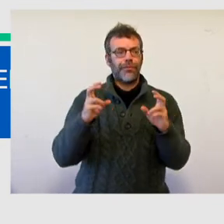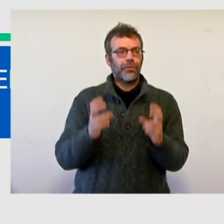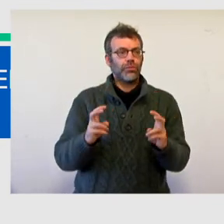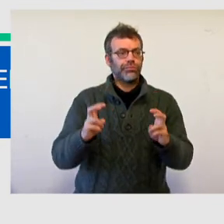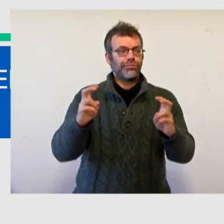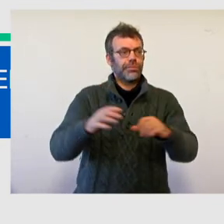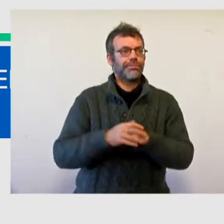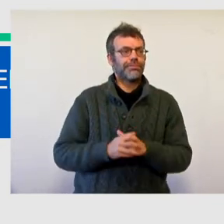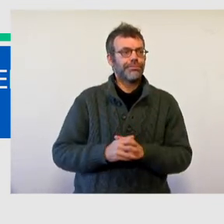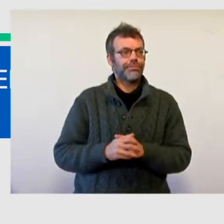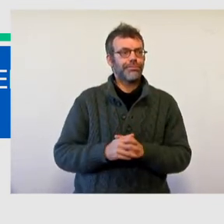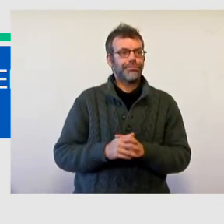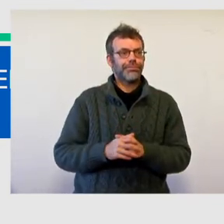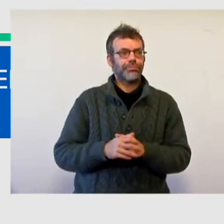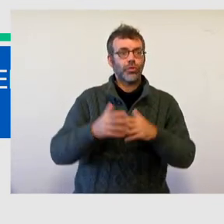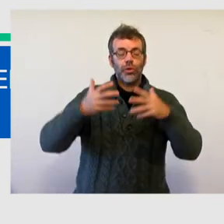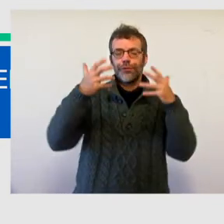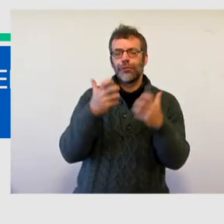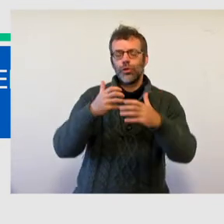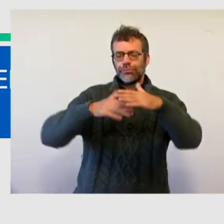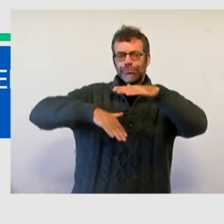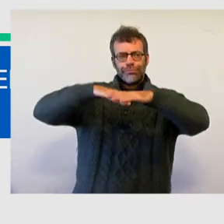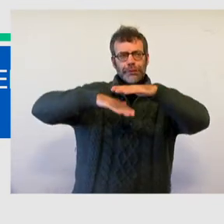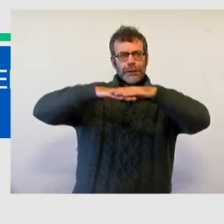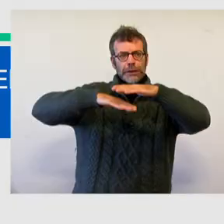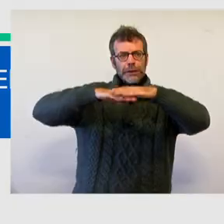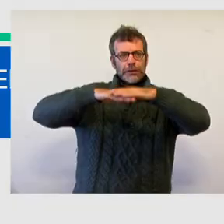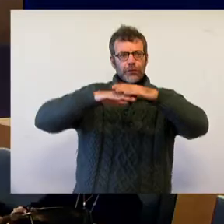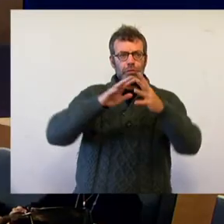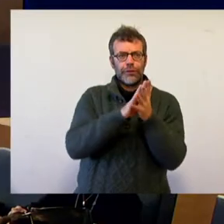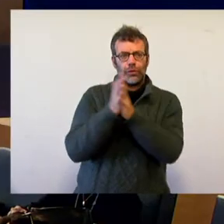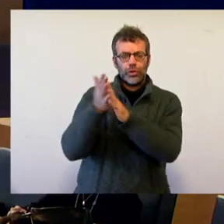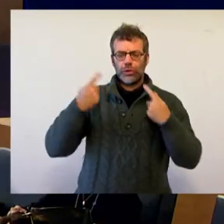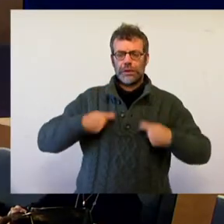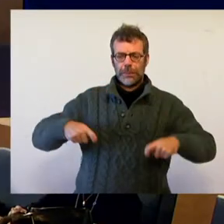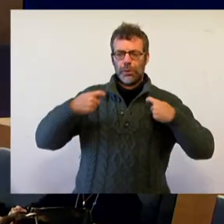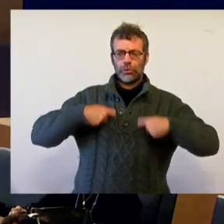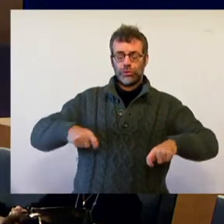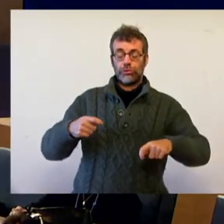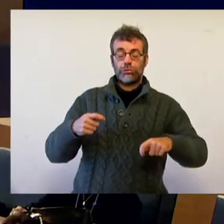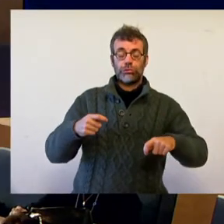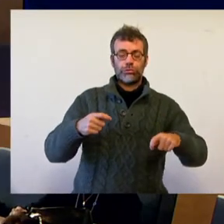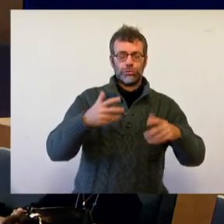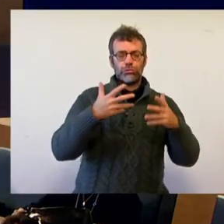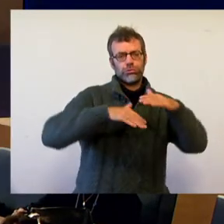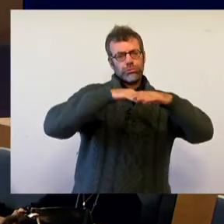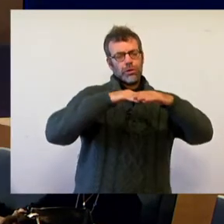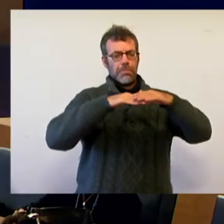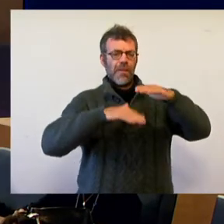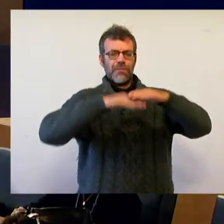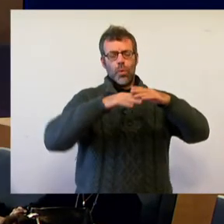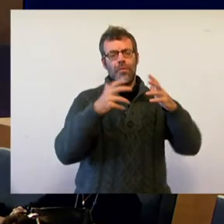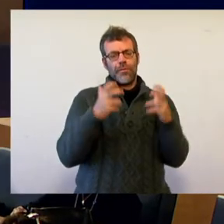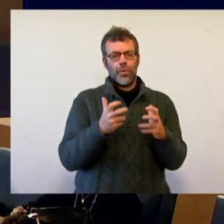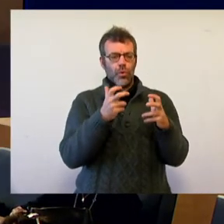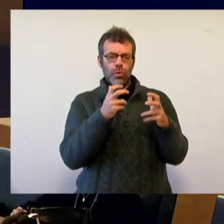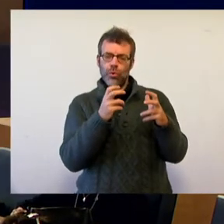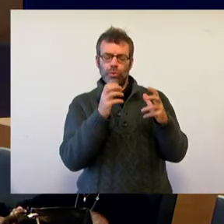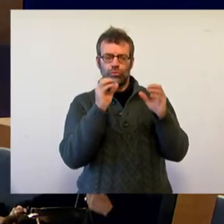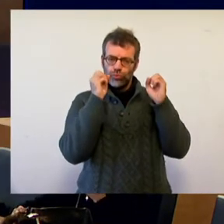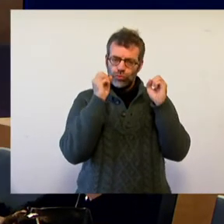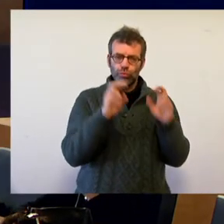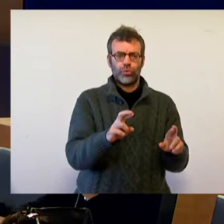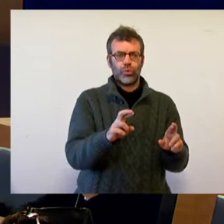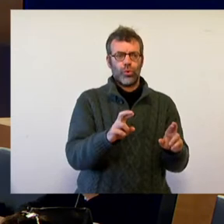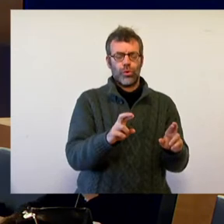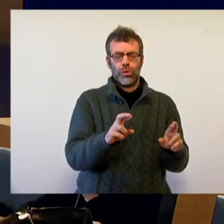l'évolution des dépenses réelles de fonctionnement sur l'évolution des recettes réelles. Enfin, un point rapide sur les